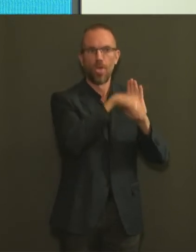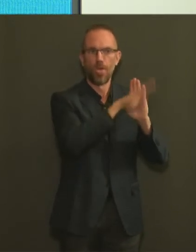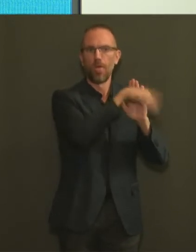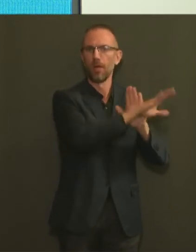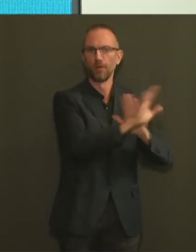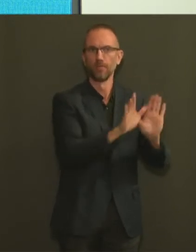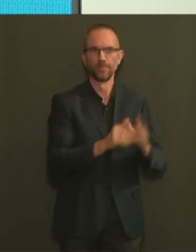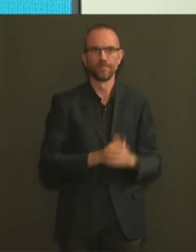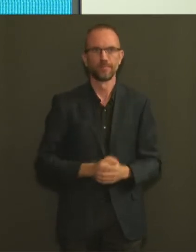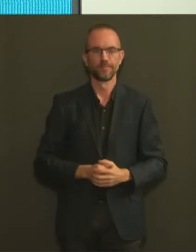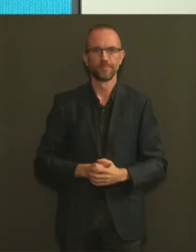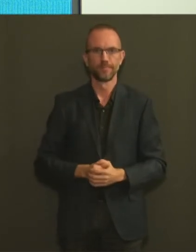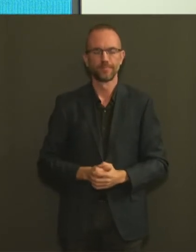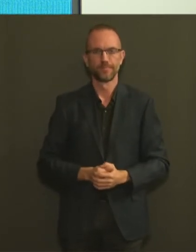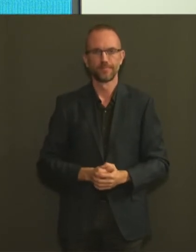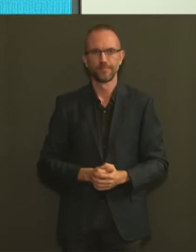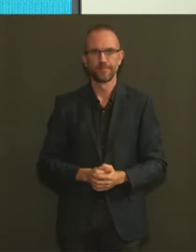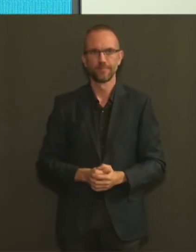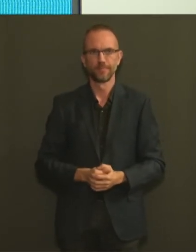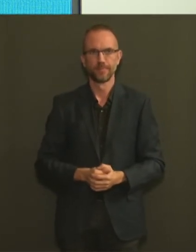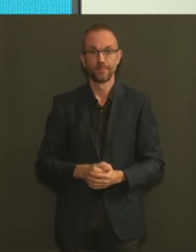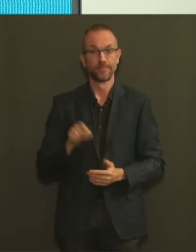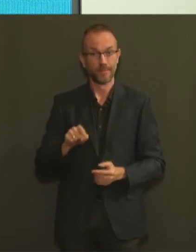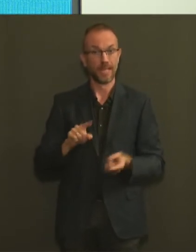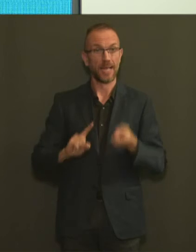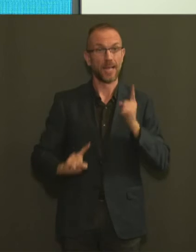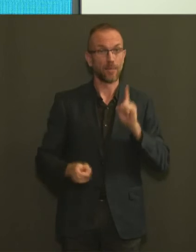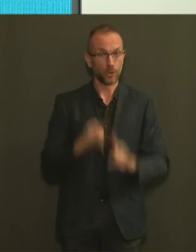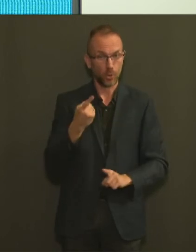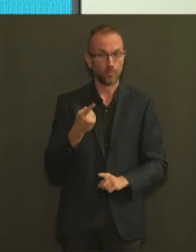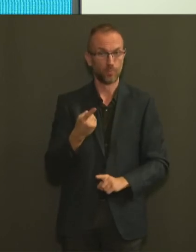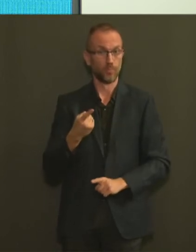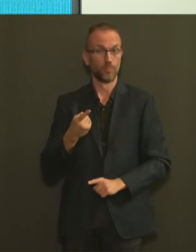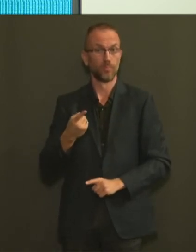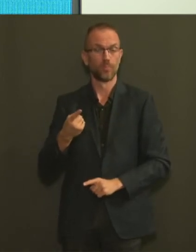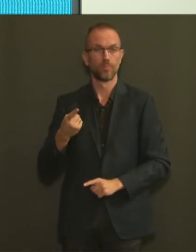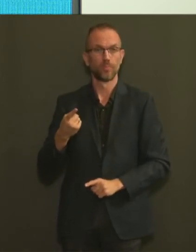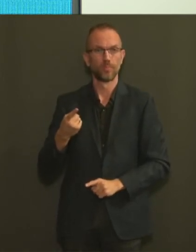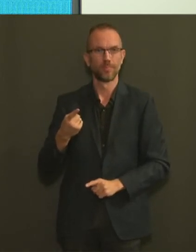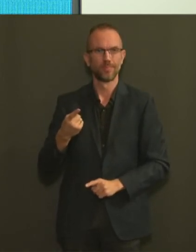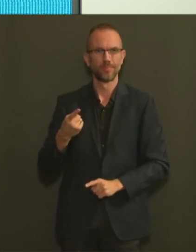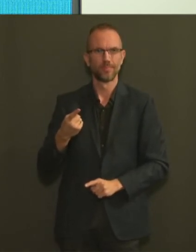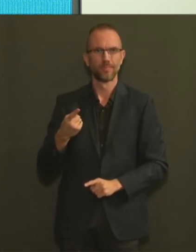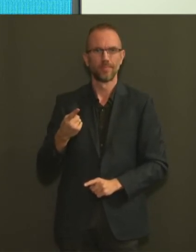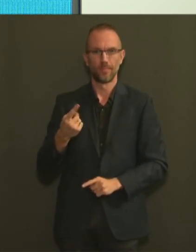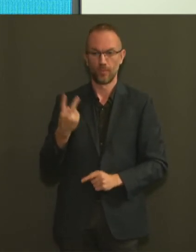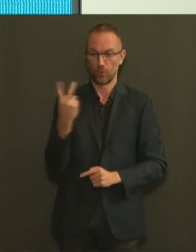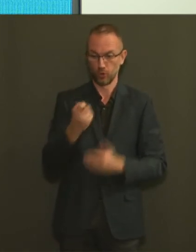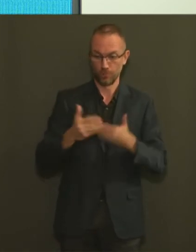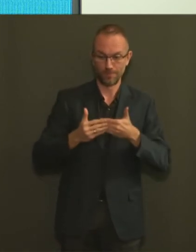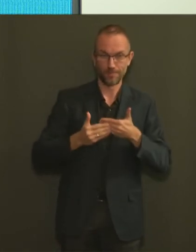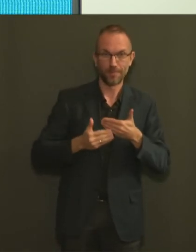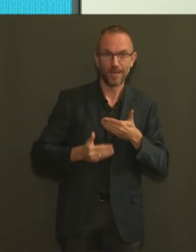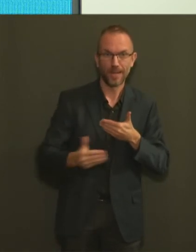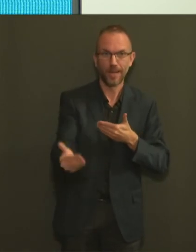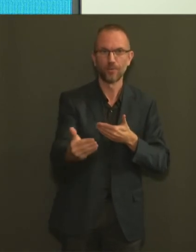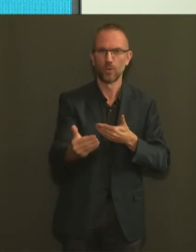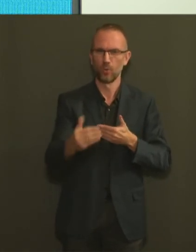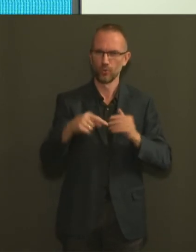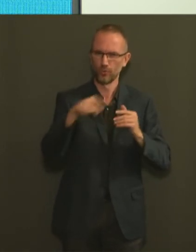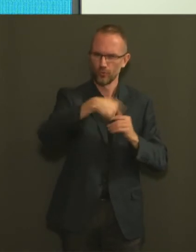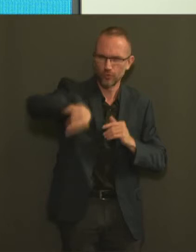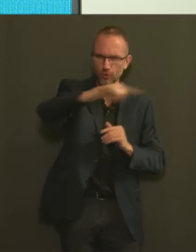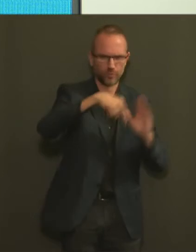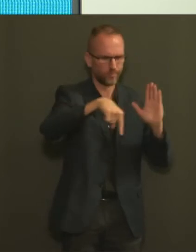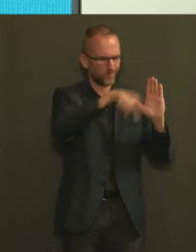vers le haut donc il est très important pratiqué pendant ces quinze jours toutes les mesures limitatives que l'on